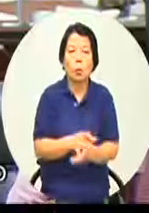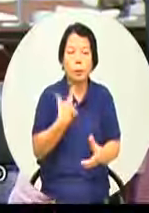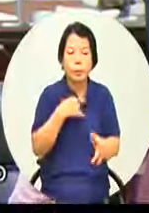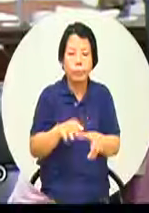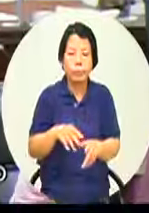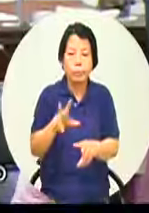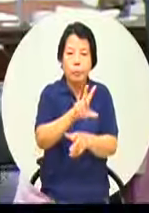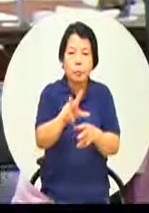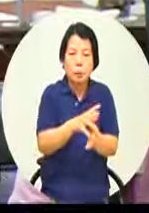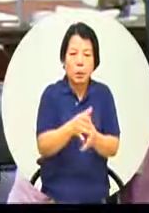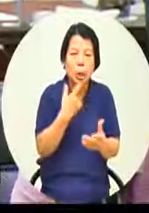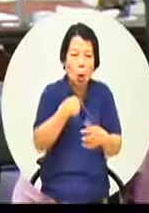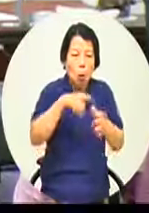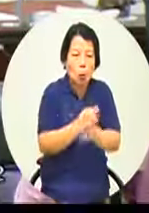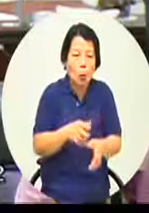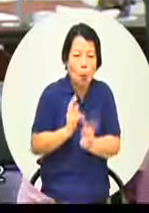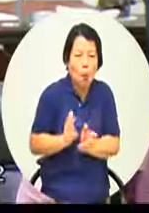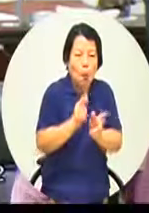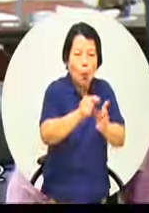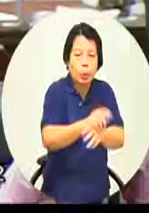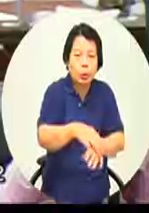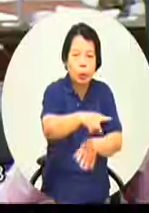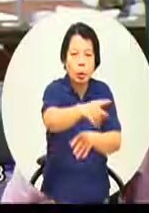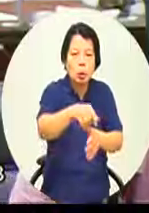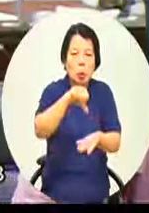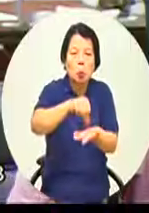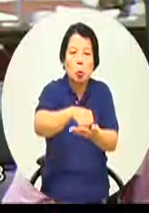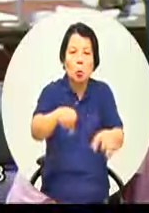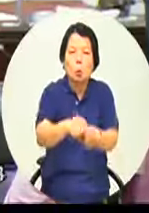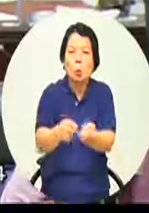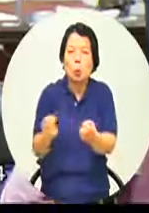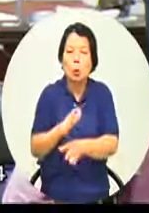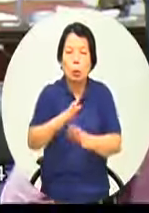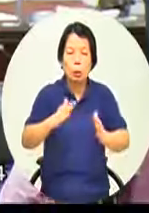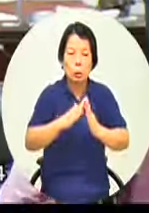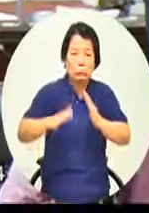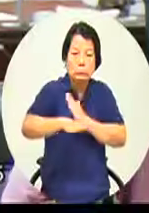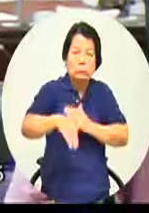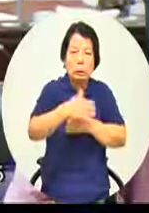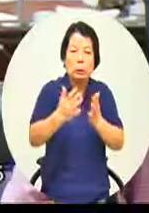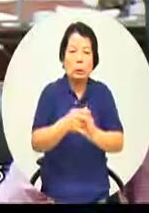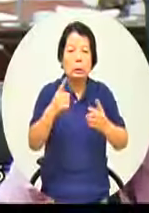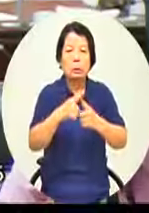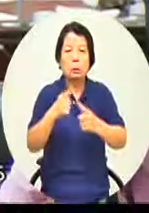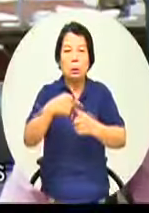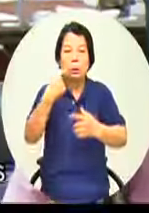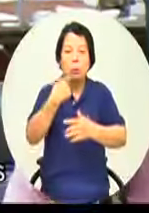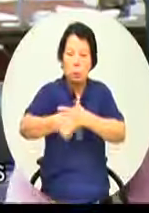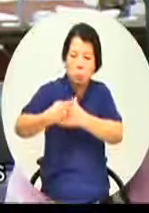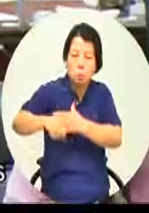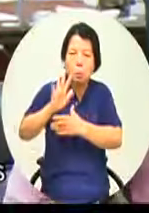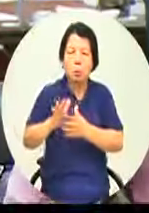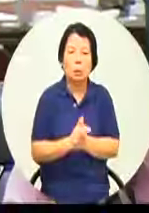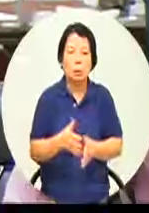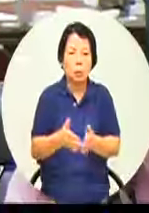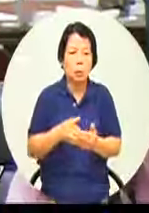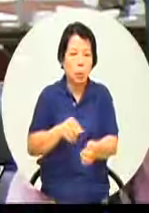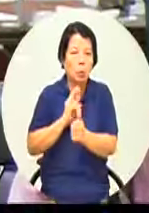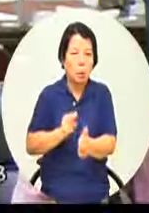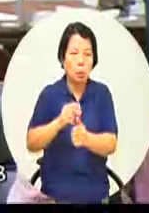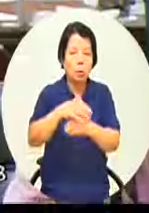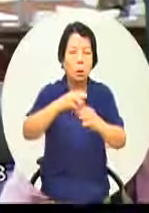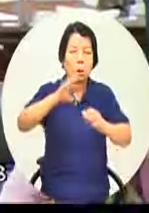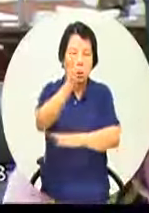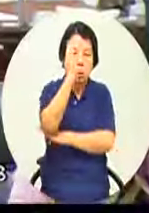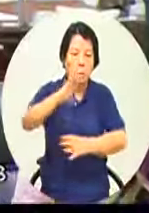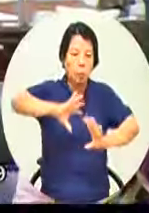当地农家的一些损失，甚至跑到人家的庭院，然后造成人员的受伤，他要求政府要国赔。